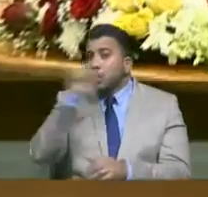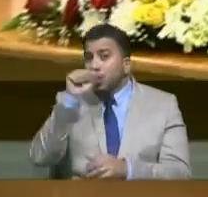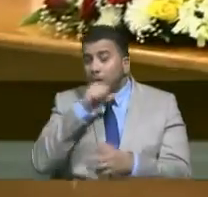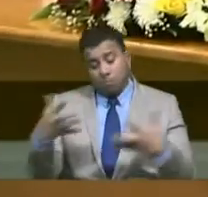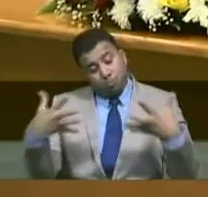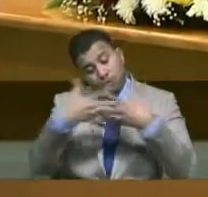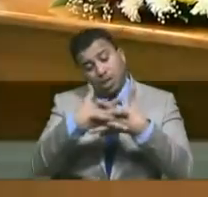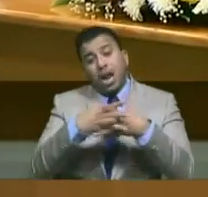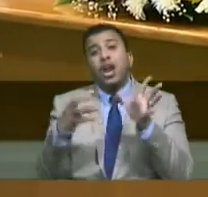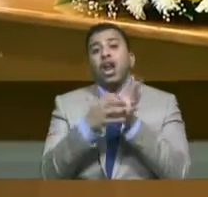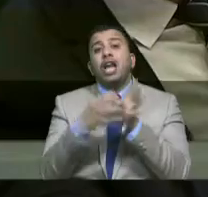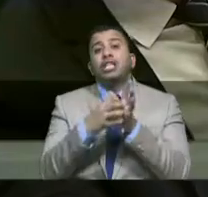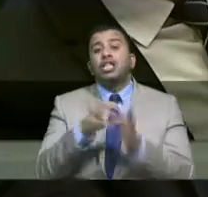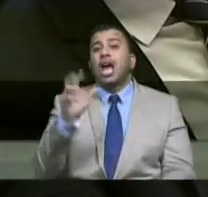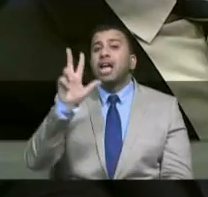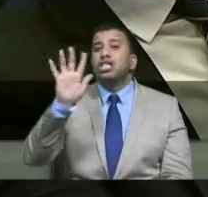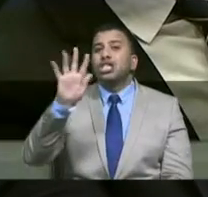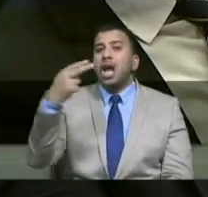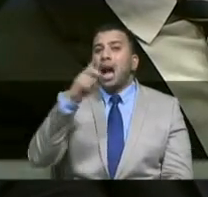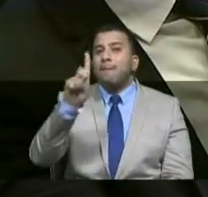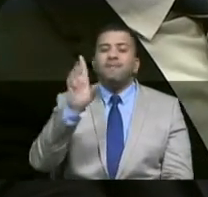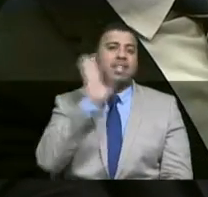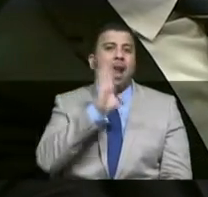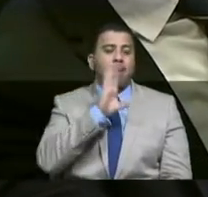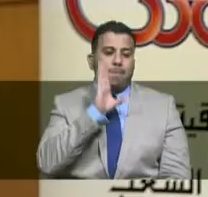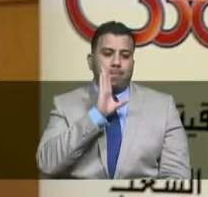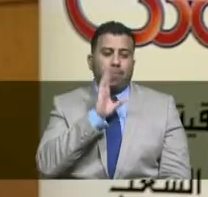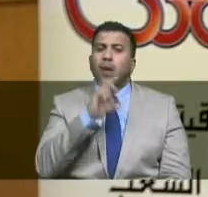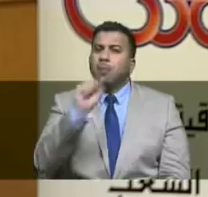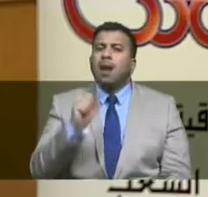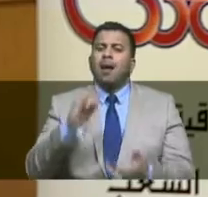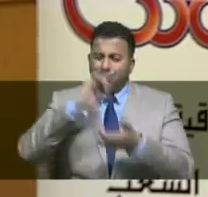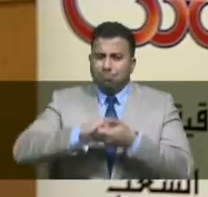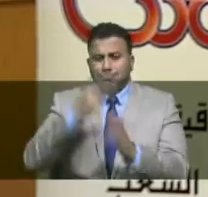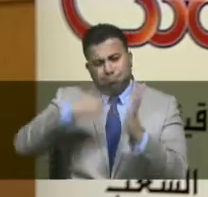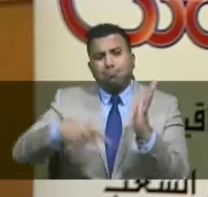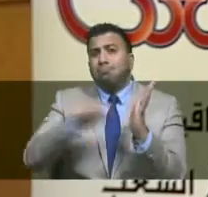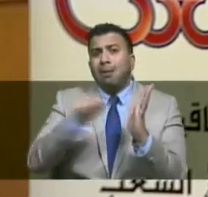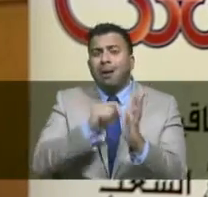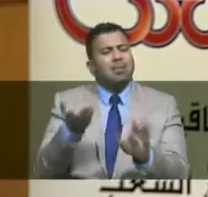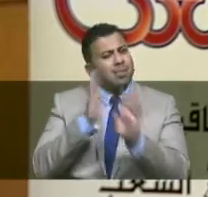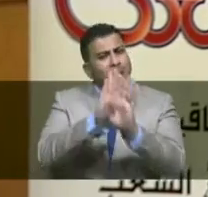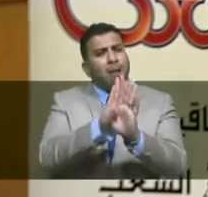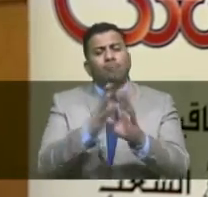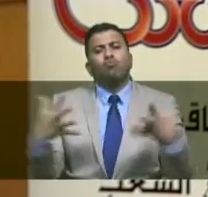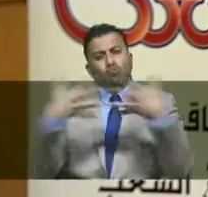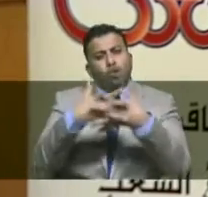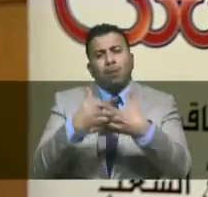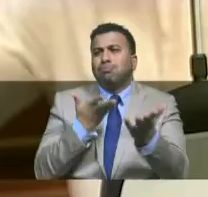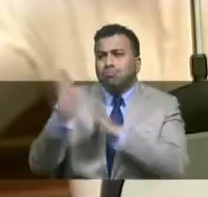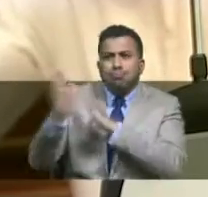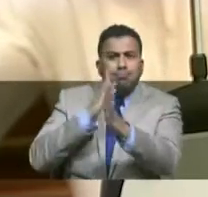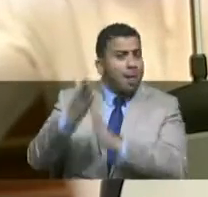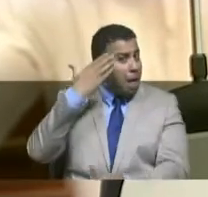الشعب في مجال التعليم. الاتفاقية ستعمل على تعزيز التعاون المشترك وتبادل المعرفة والخبرات